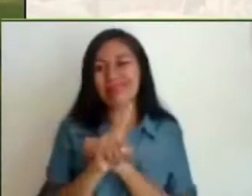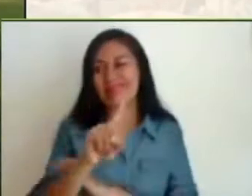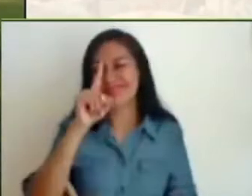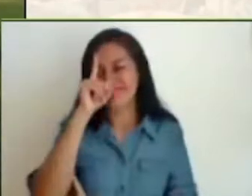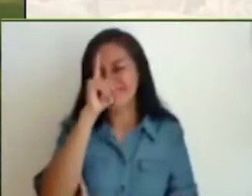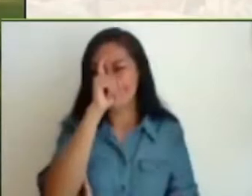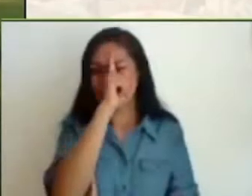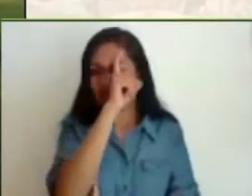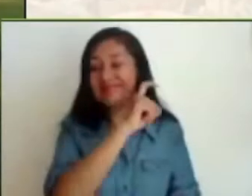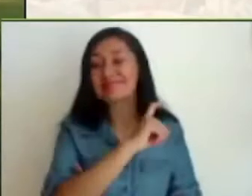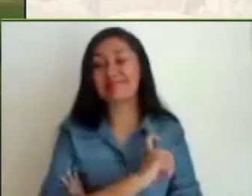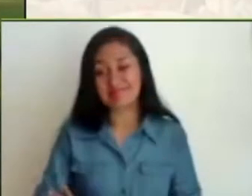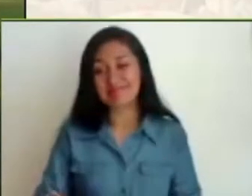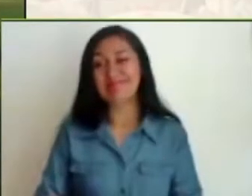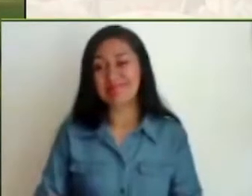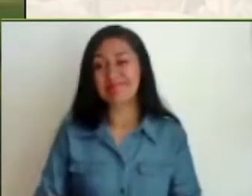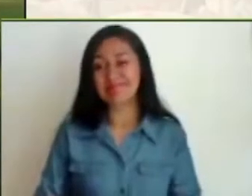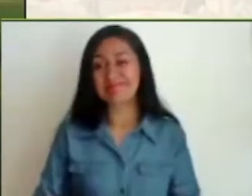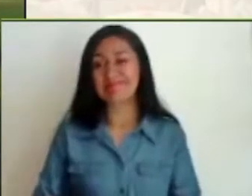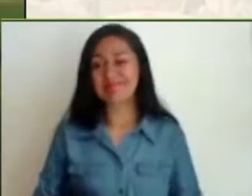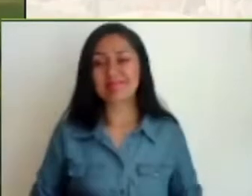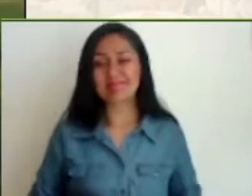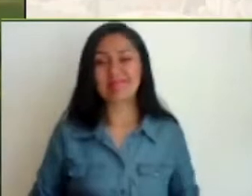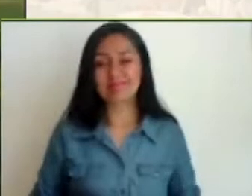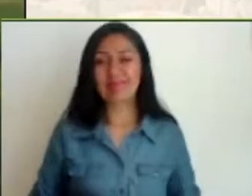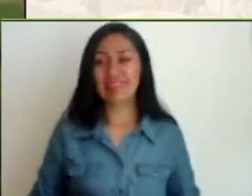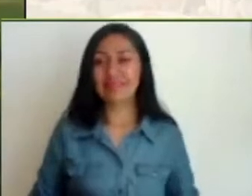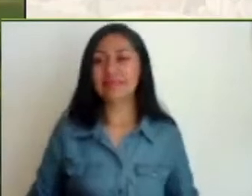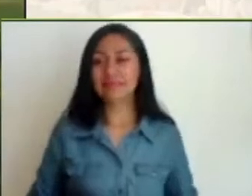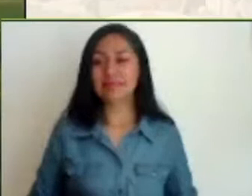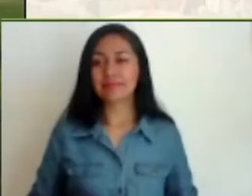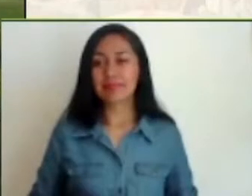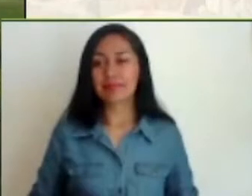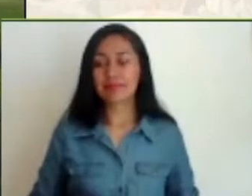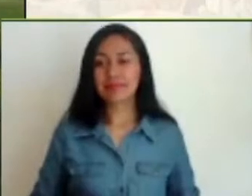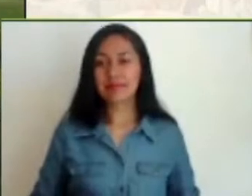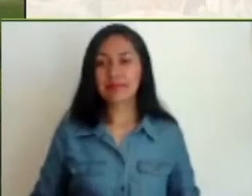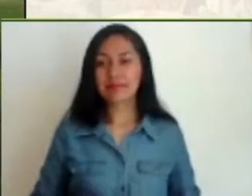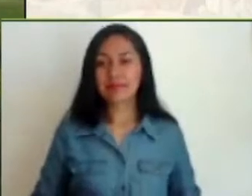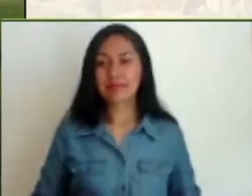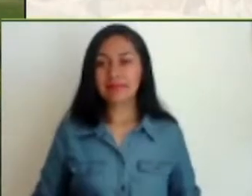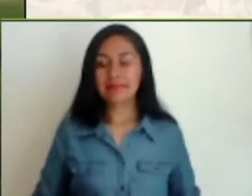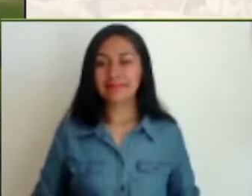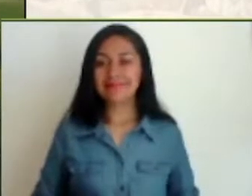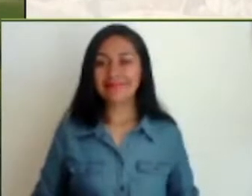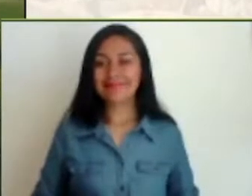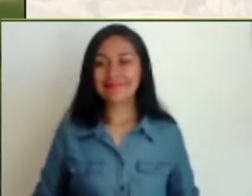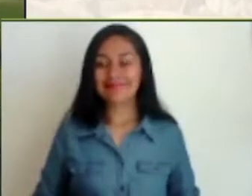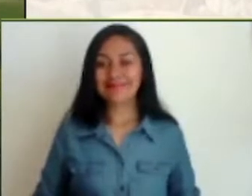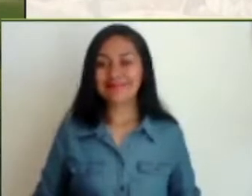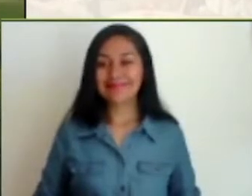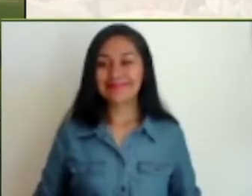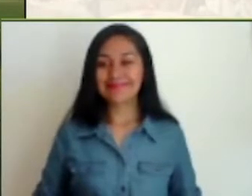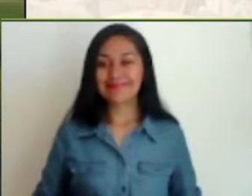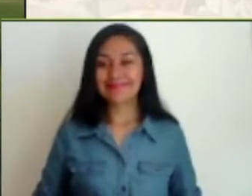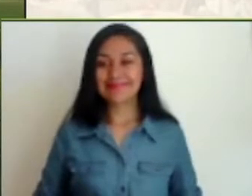del Teson Grando del Lazzaretto Nuovo, l'ampio porticato dove veniva, aveva